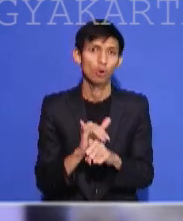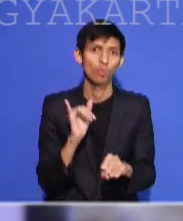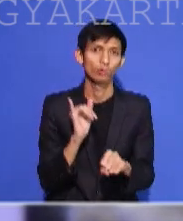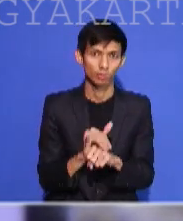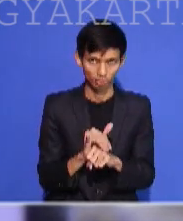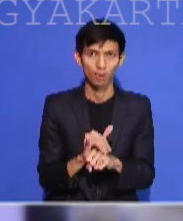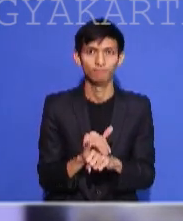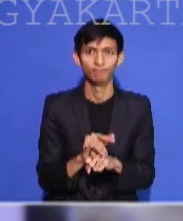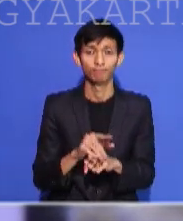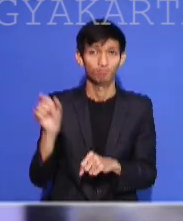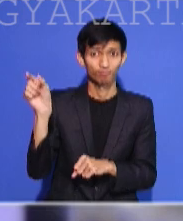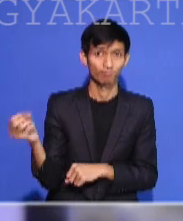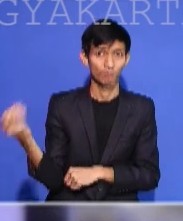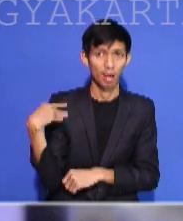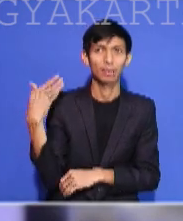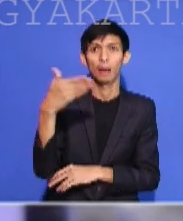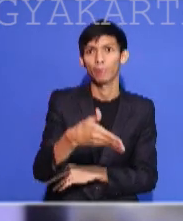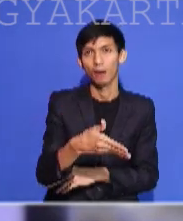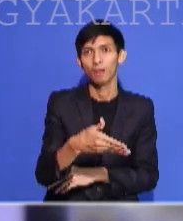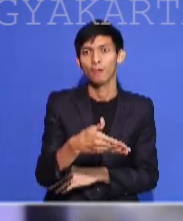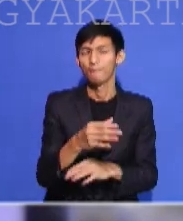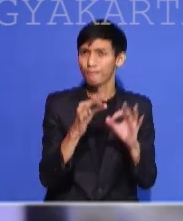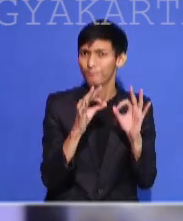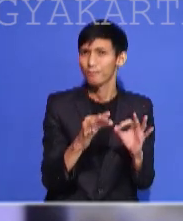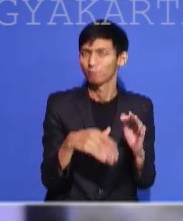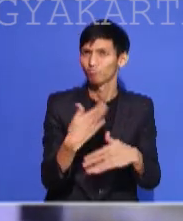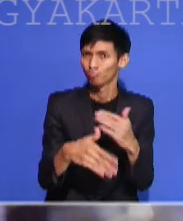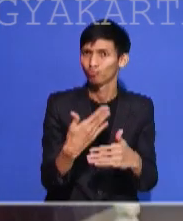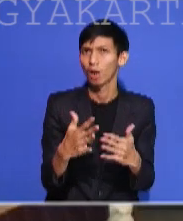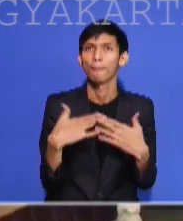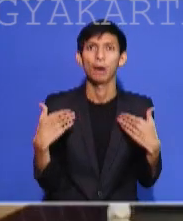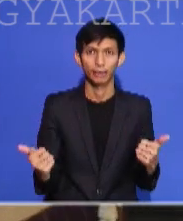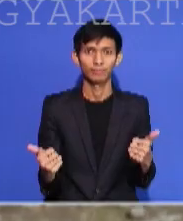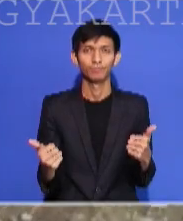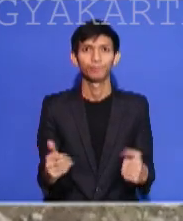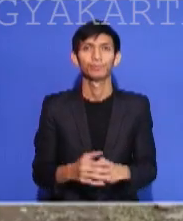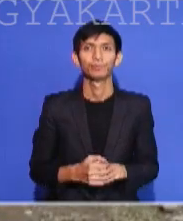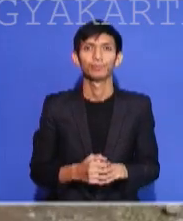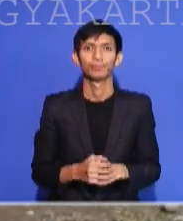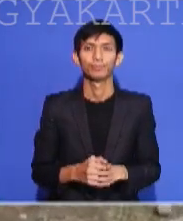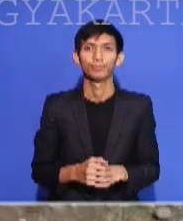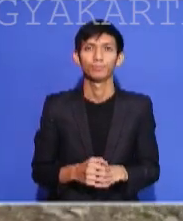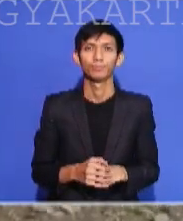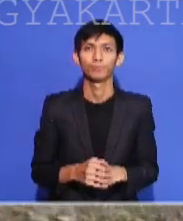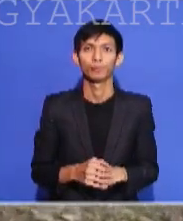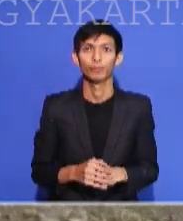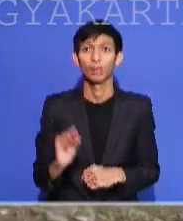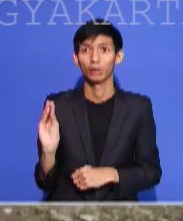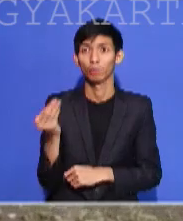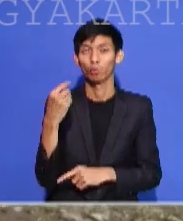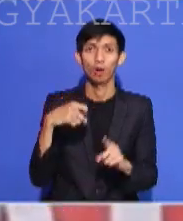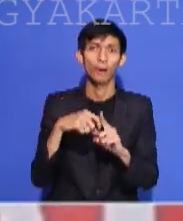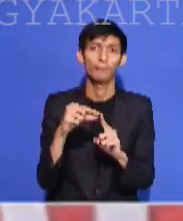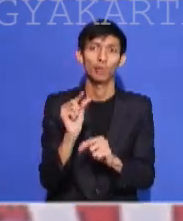logistik tepat waktu sampai di tempat dan berlangsung kondusif ketua KPU kota Yogyakarta Nor